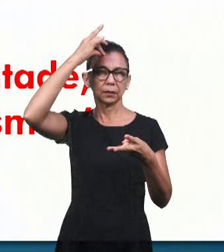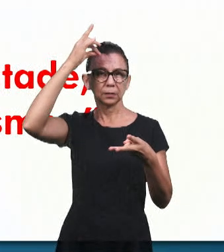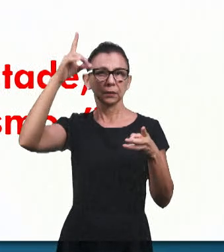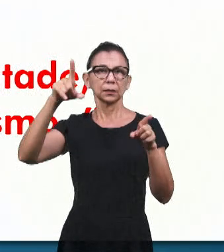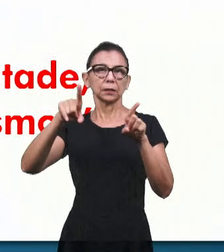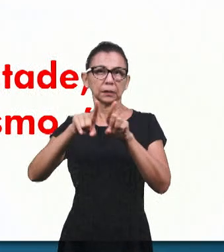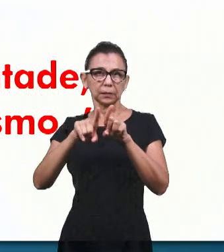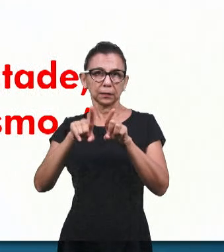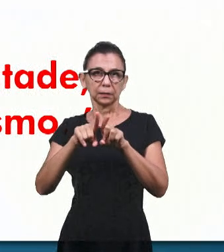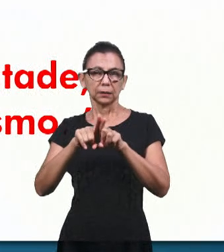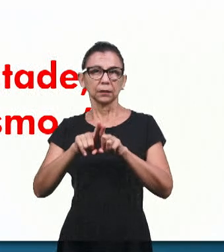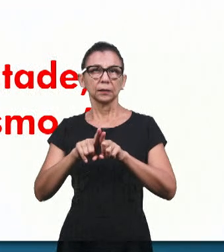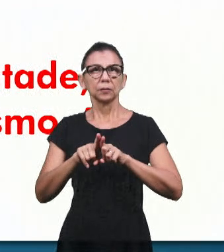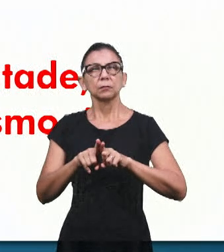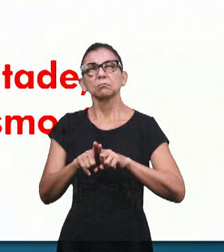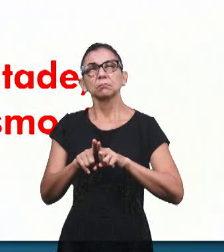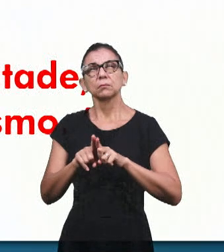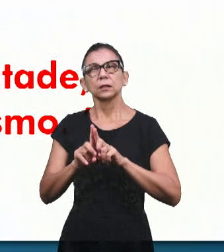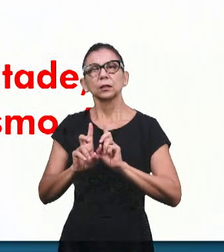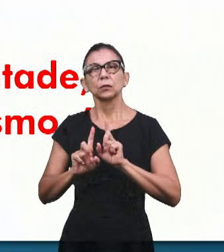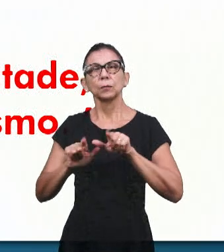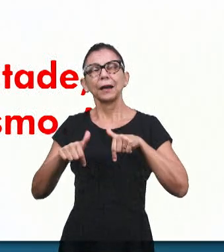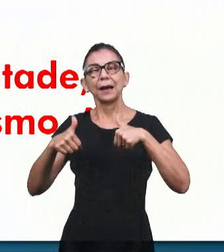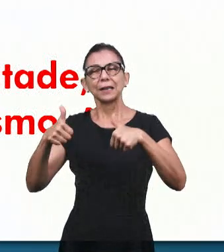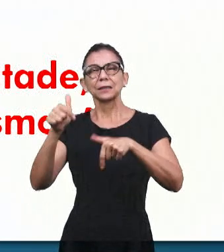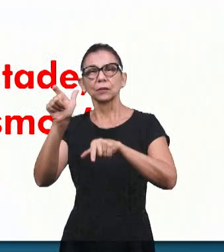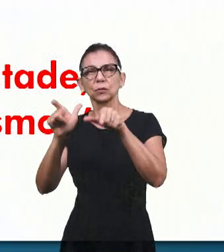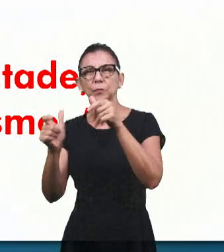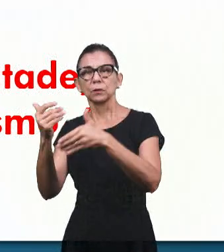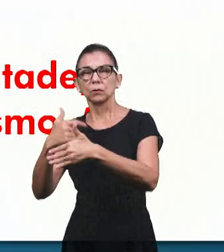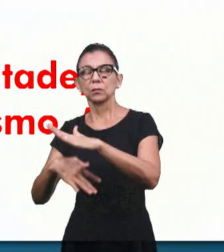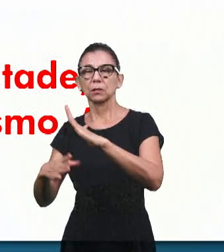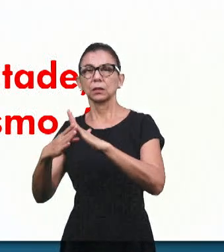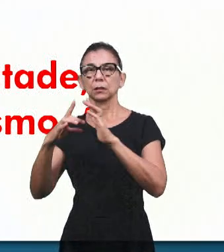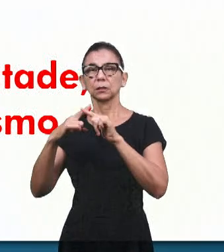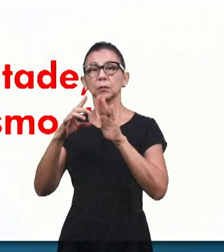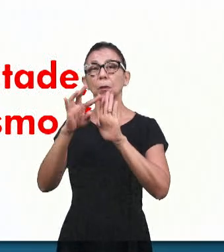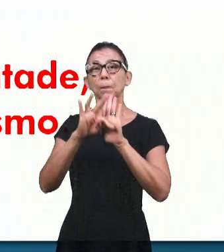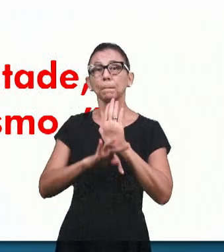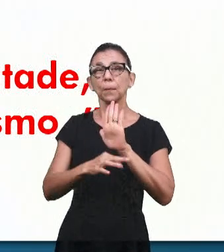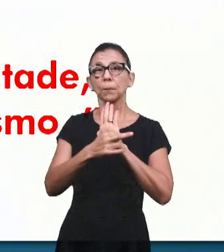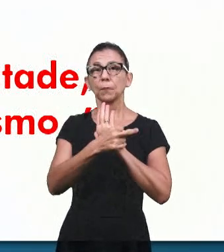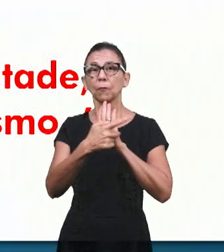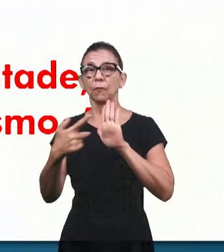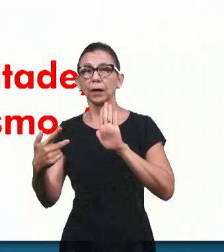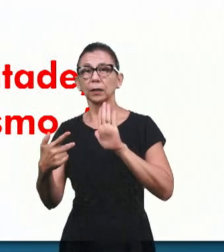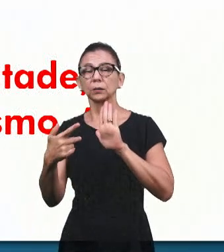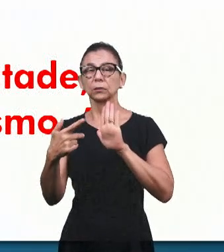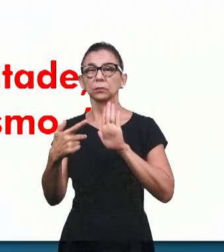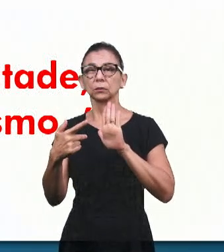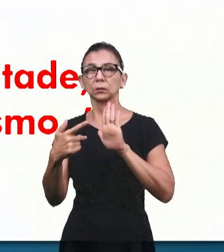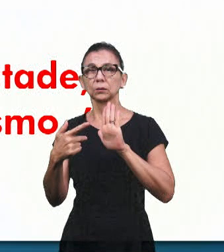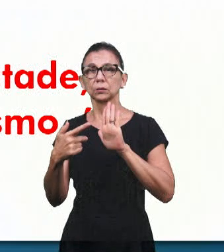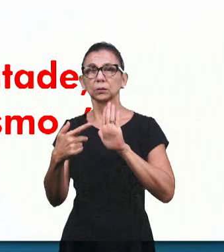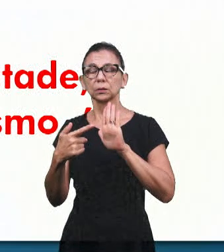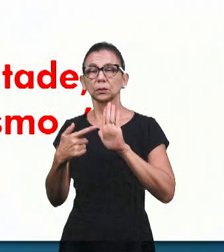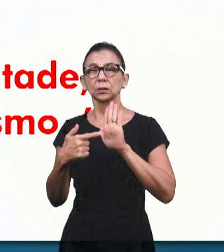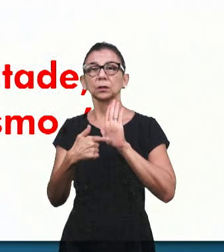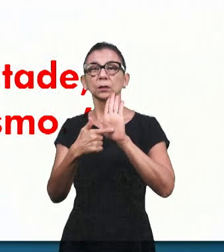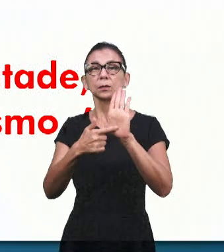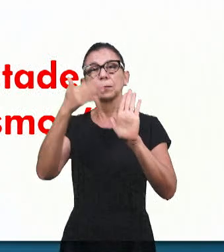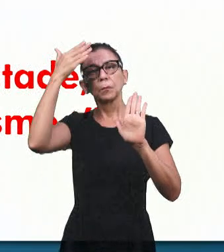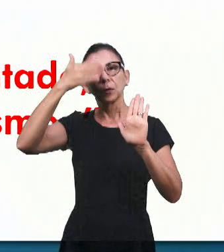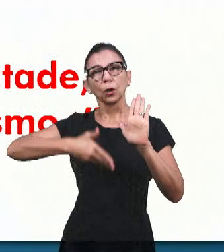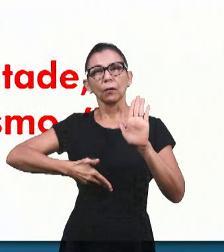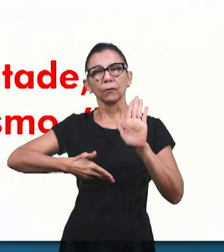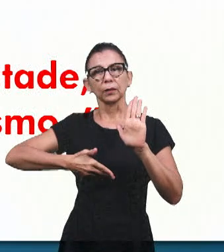qui agissent dans l'Église. Citer les textes bibliques qui confirment cette affirmation. Donc, en